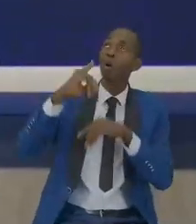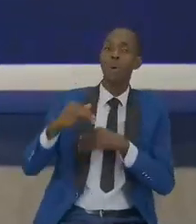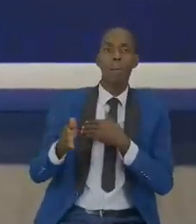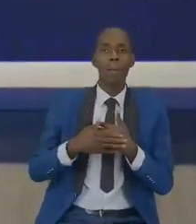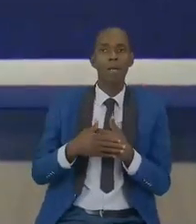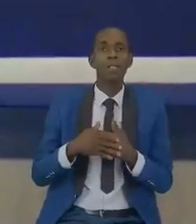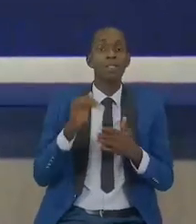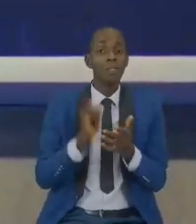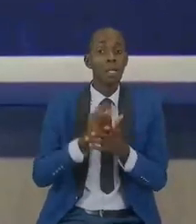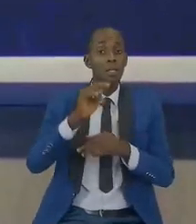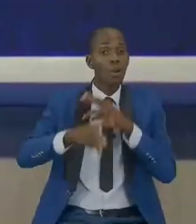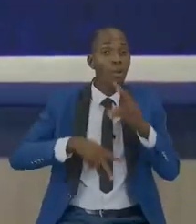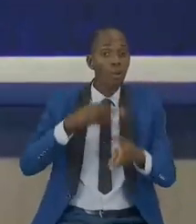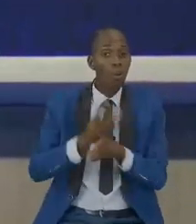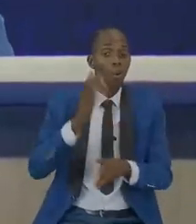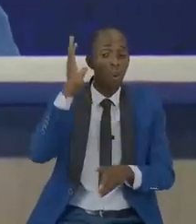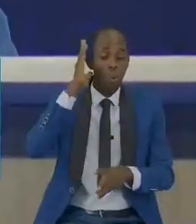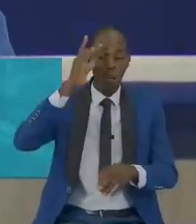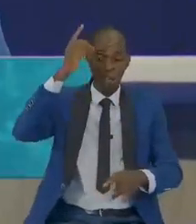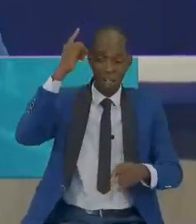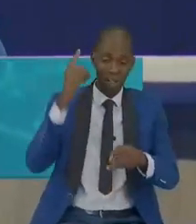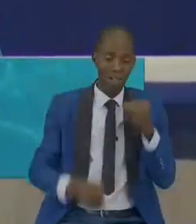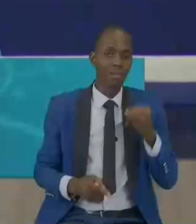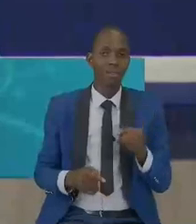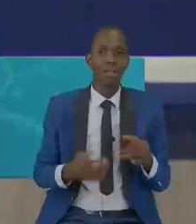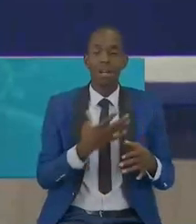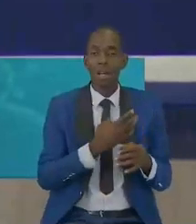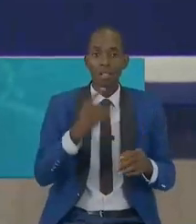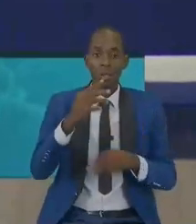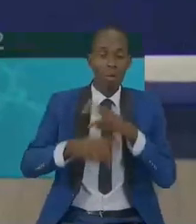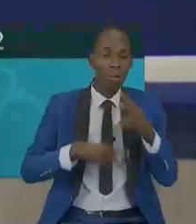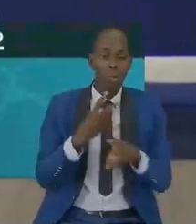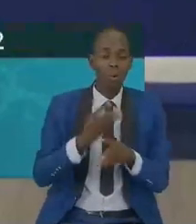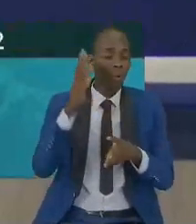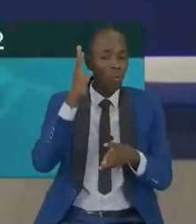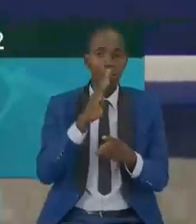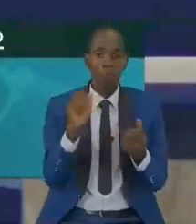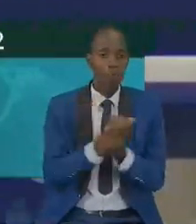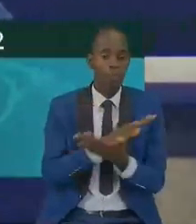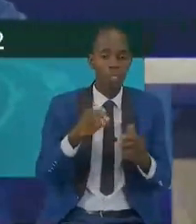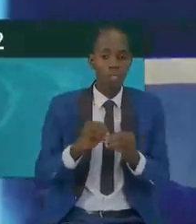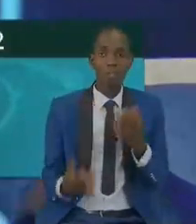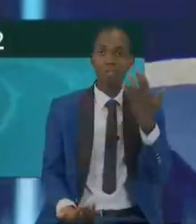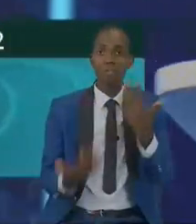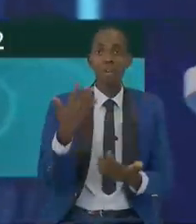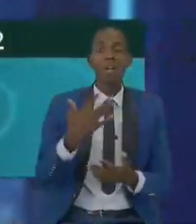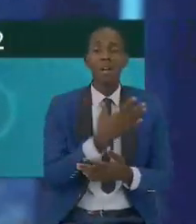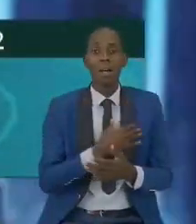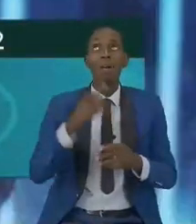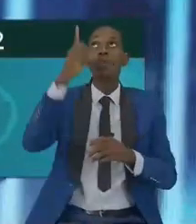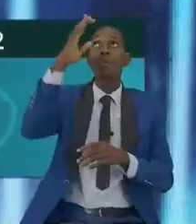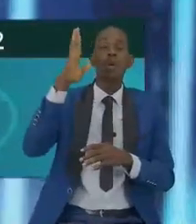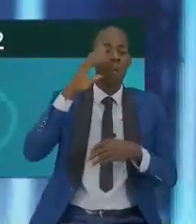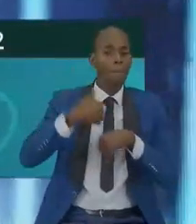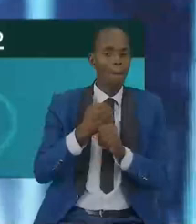de la promesse que Christ reviendra, que le monde va prendre fin et que le monde sera en